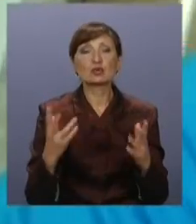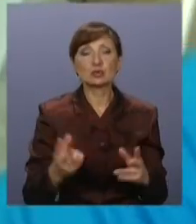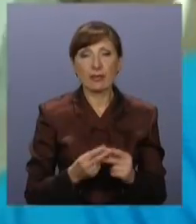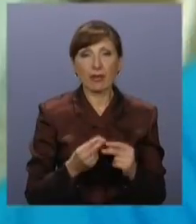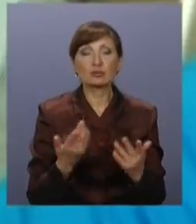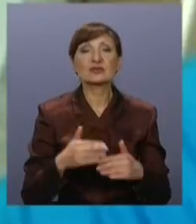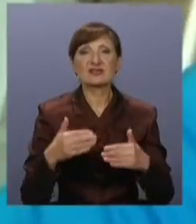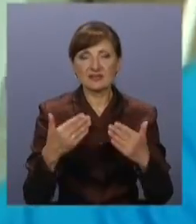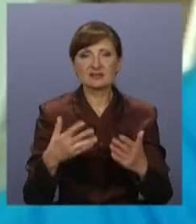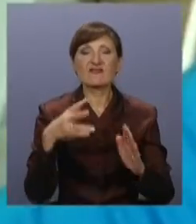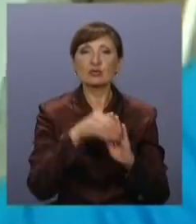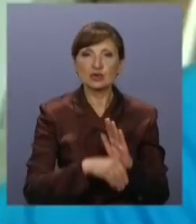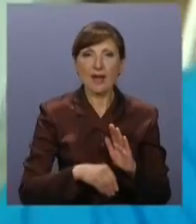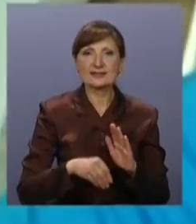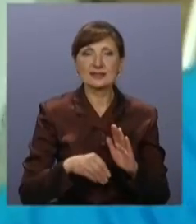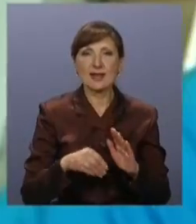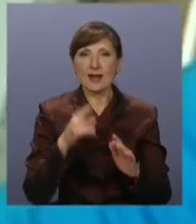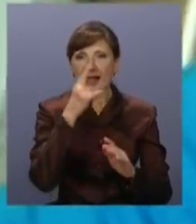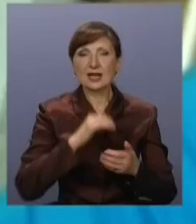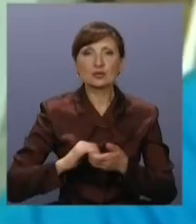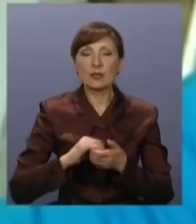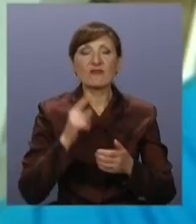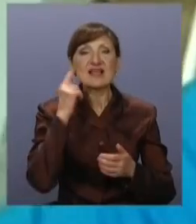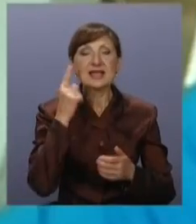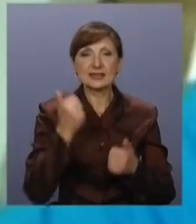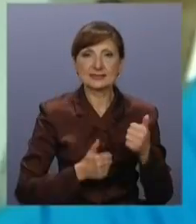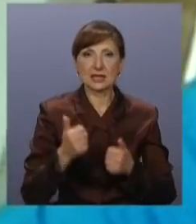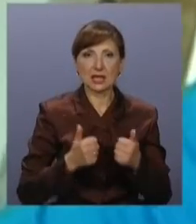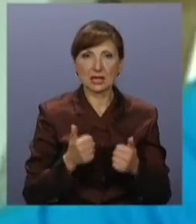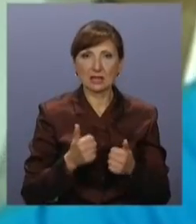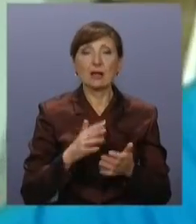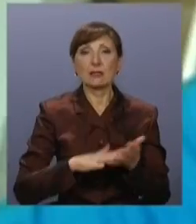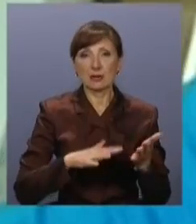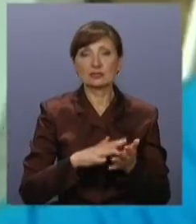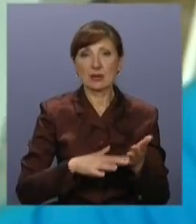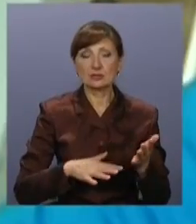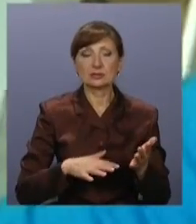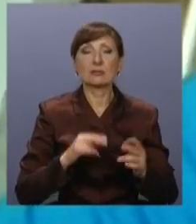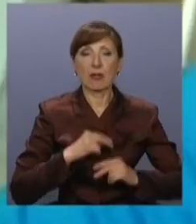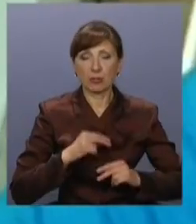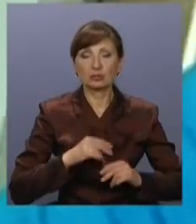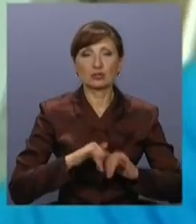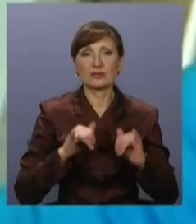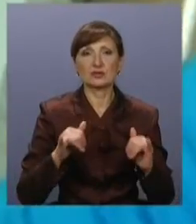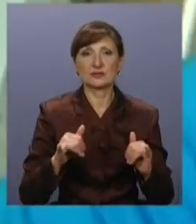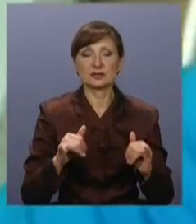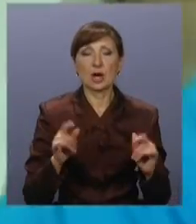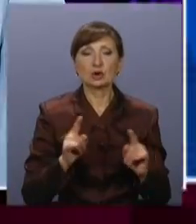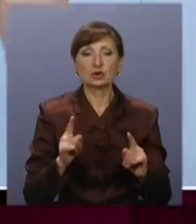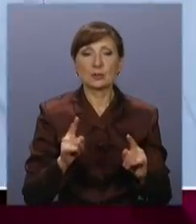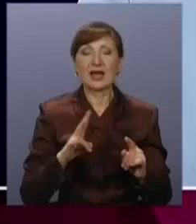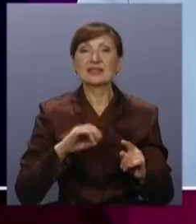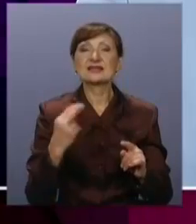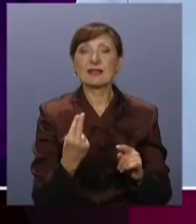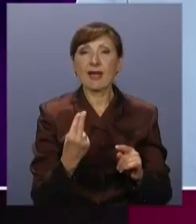дальше двигаться, включать ее в азиатские игры летние и дальше работать для того, чтобы